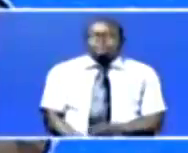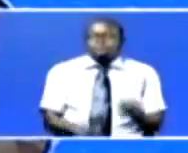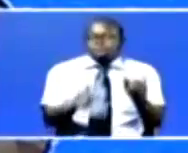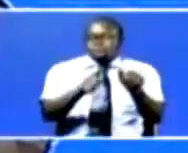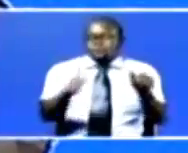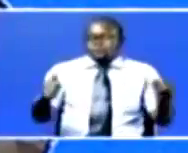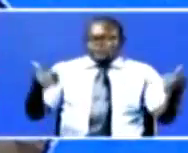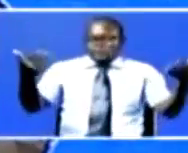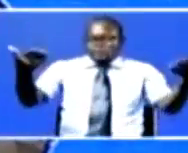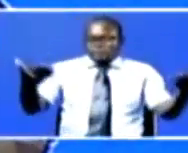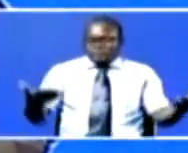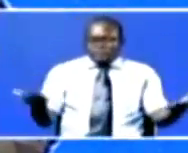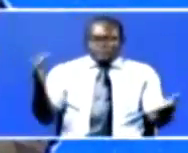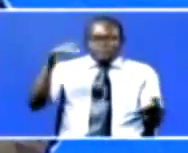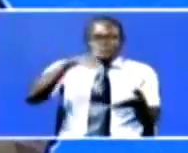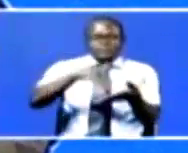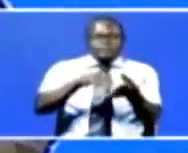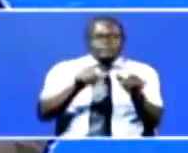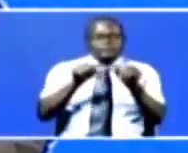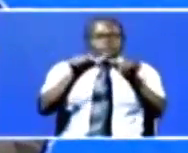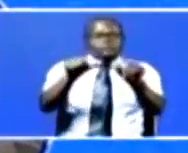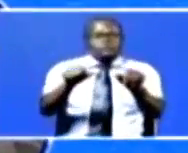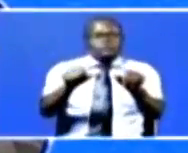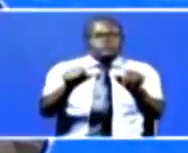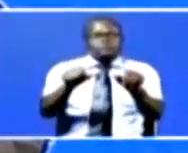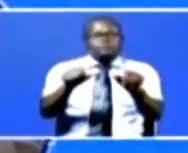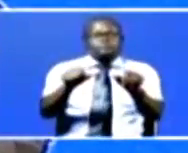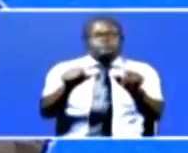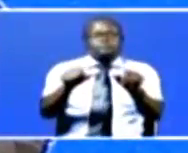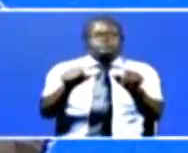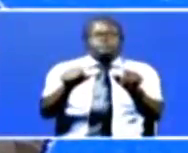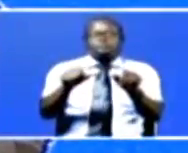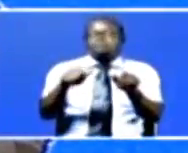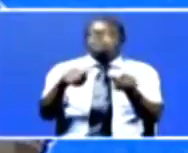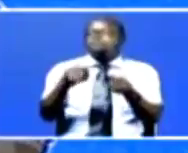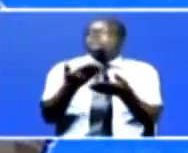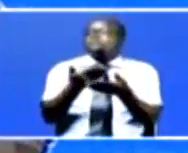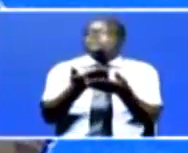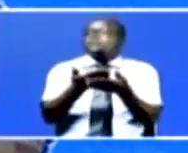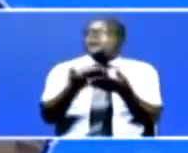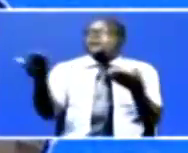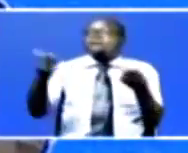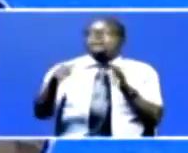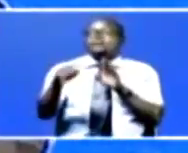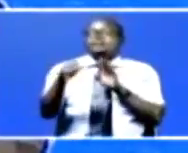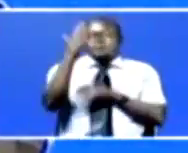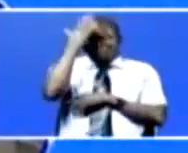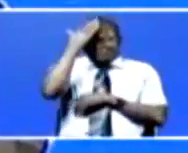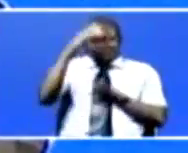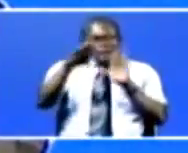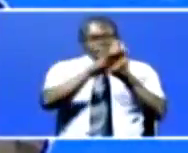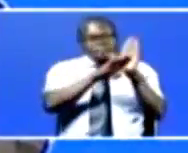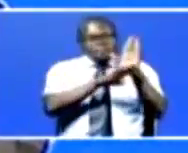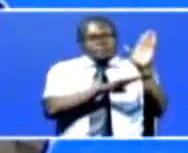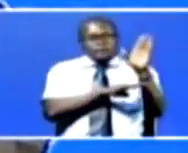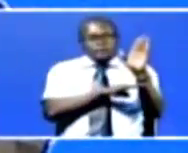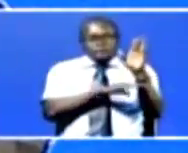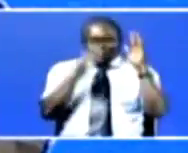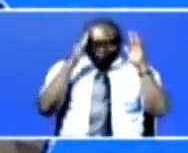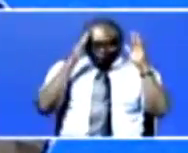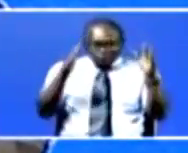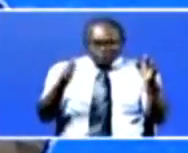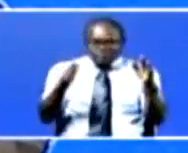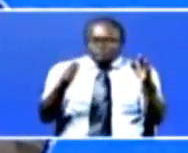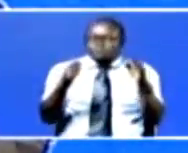Naam, karibu tena mtazamaji, tuendelee na taarifa hii leo kwenye makala yetu ya kila siku ya Jumatatu ya Teknohama. Tunaangazia ubunifu wa wanafunzi